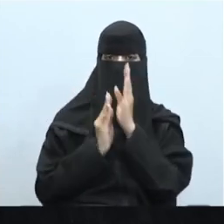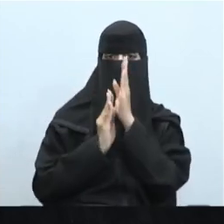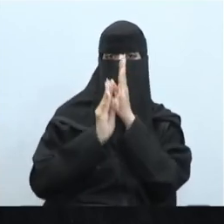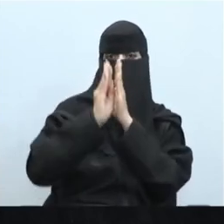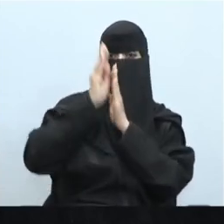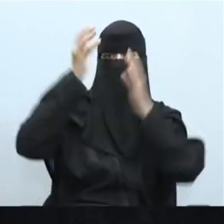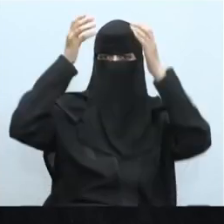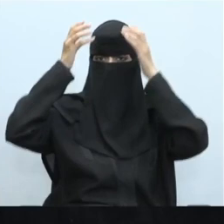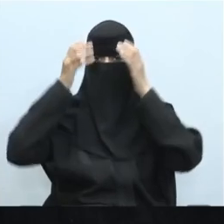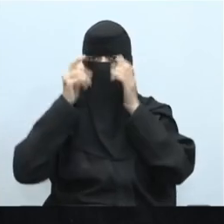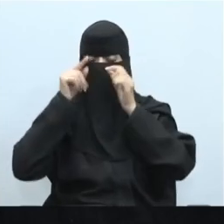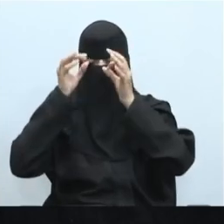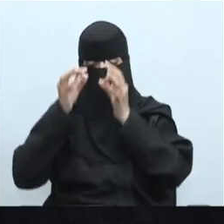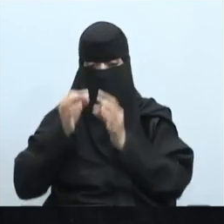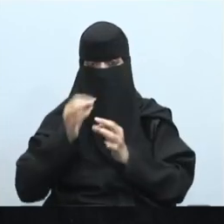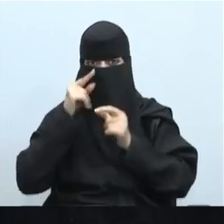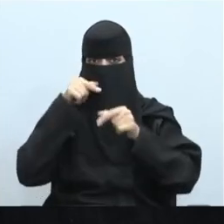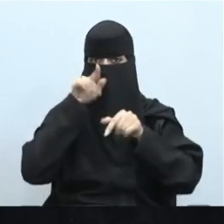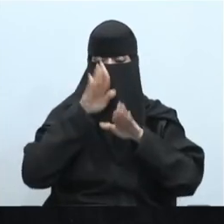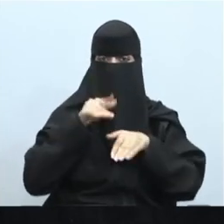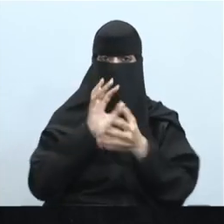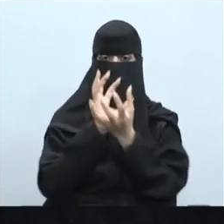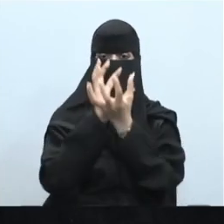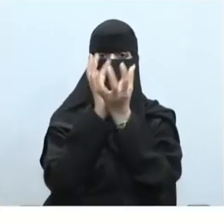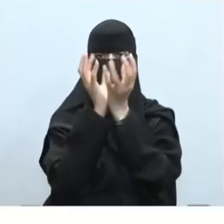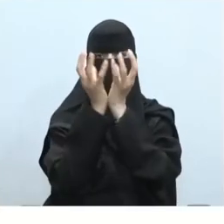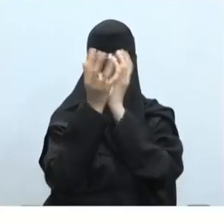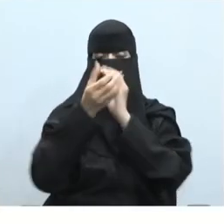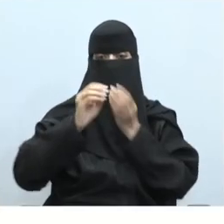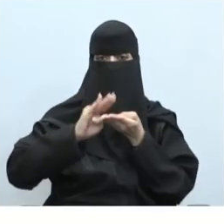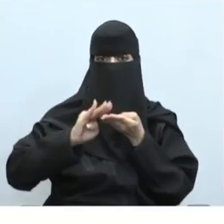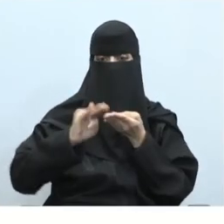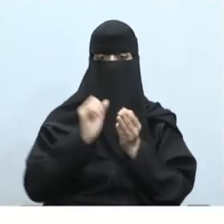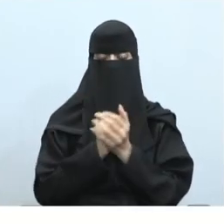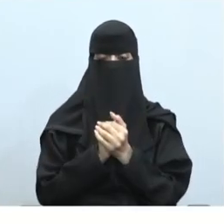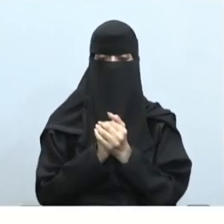اثبتت بالدليل القاطع على كرويه الارض